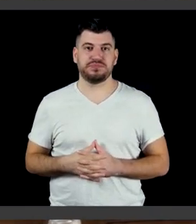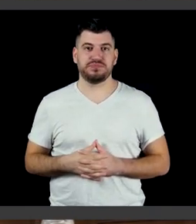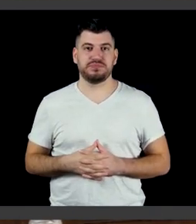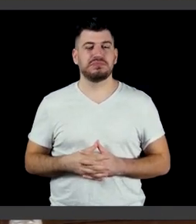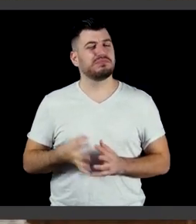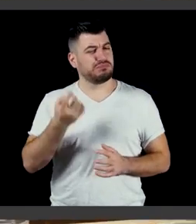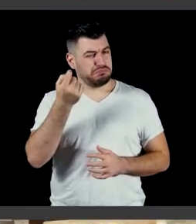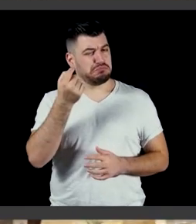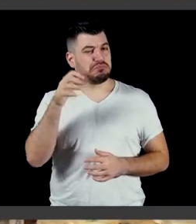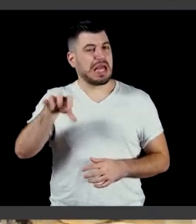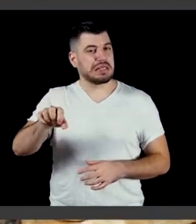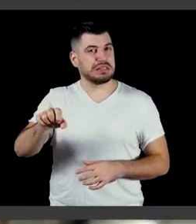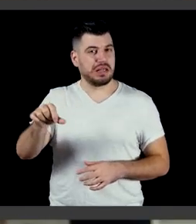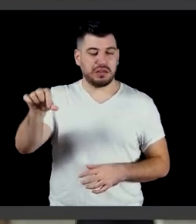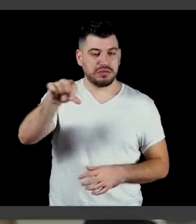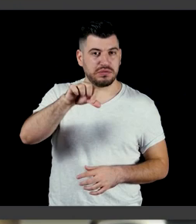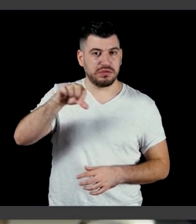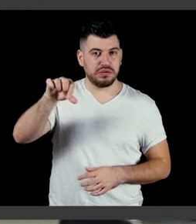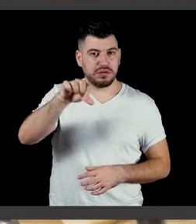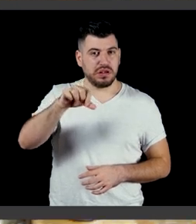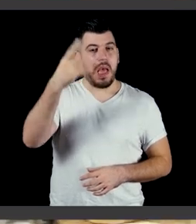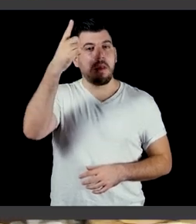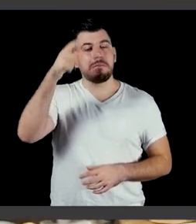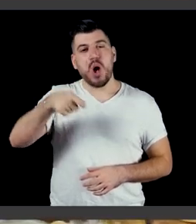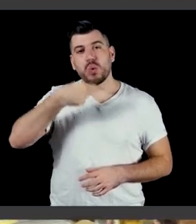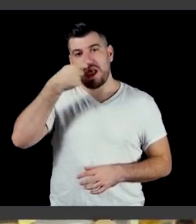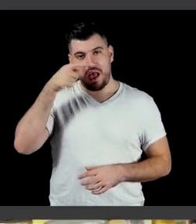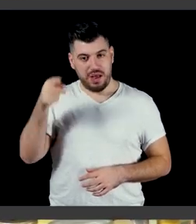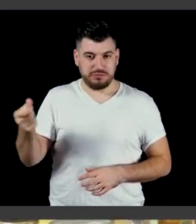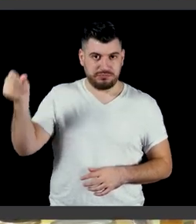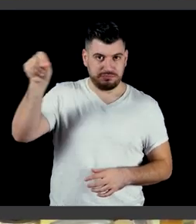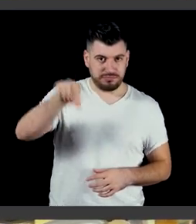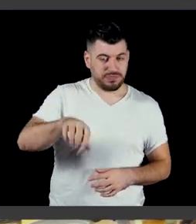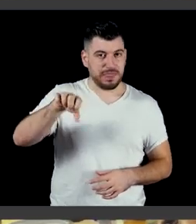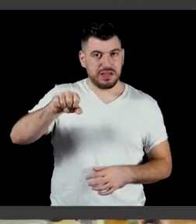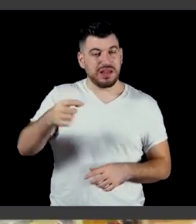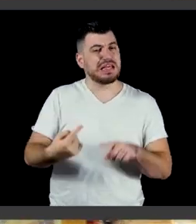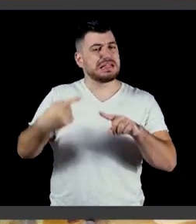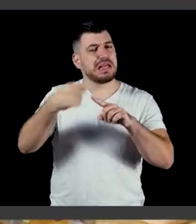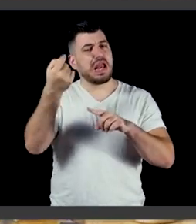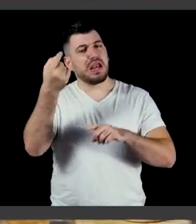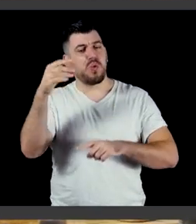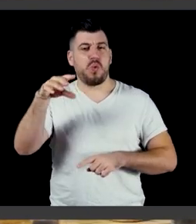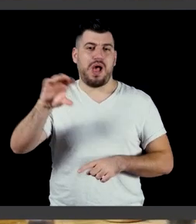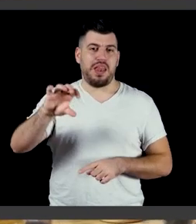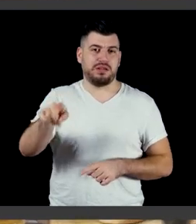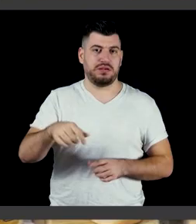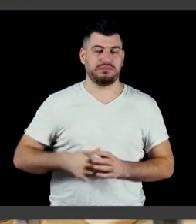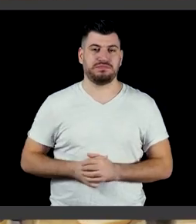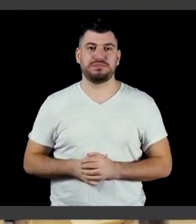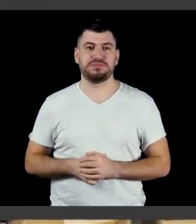Θα ρίξω μία κουταλιά της σούπας ακόμα ξύδι και ίσως λίγο ακόμα λατάκι.